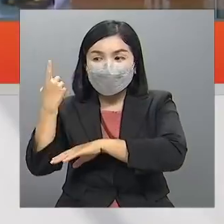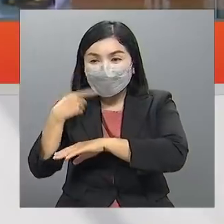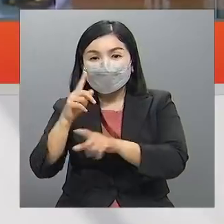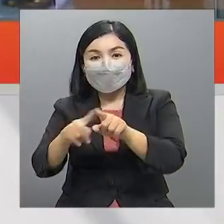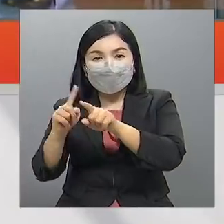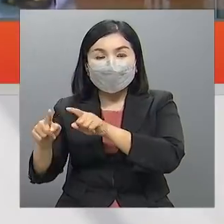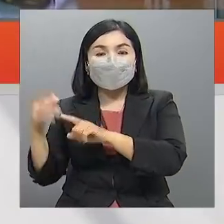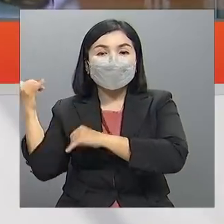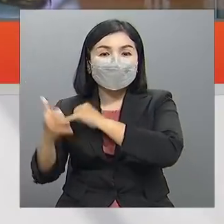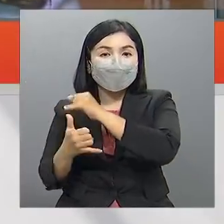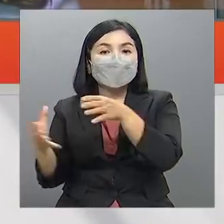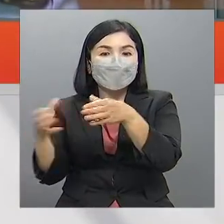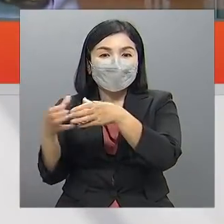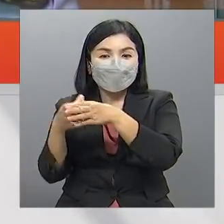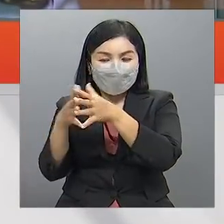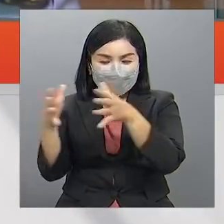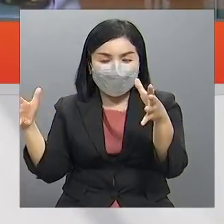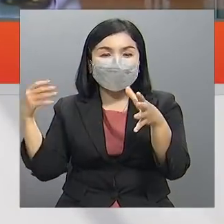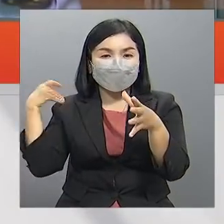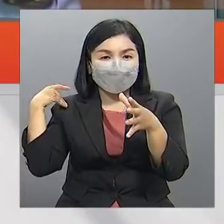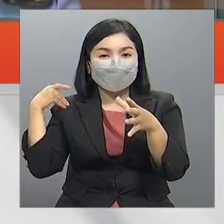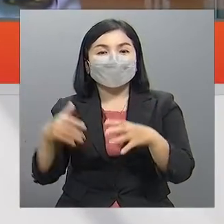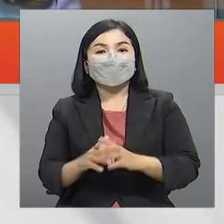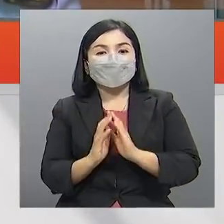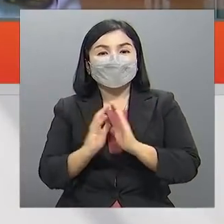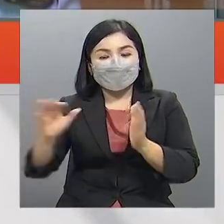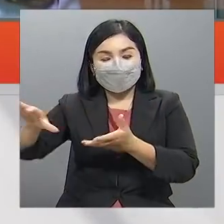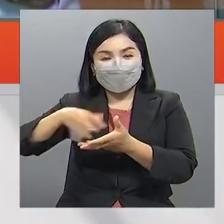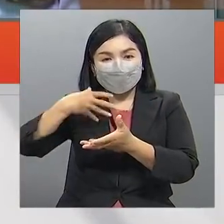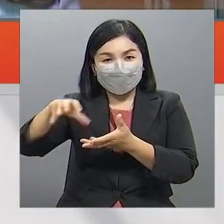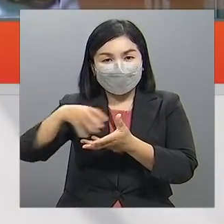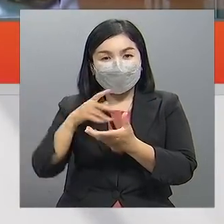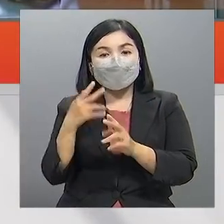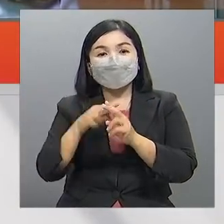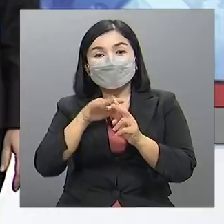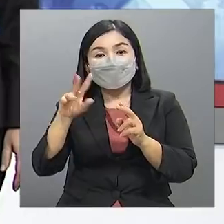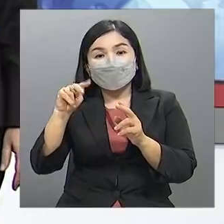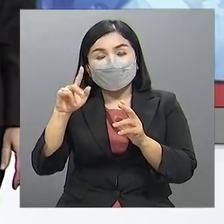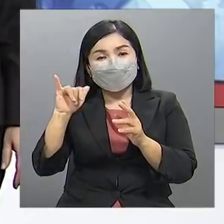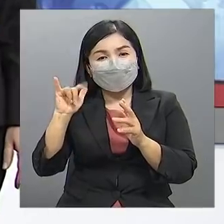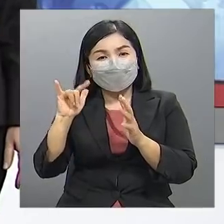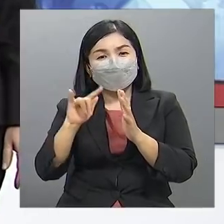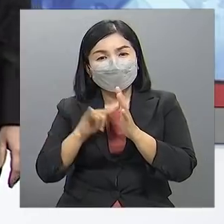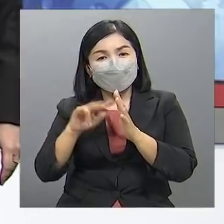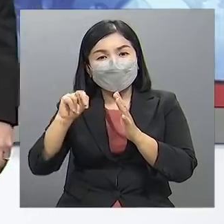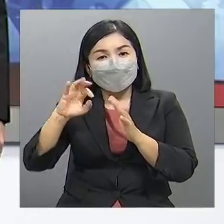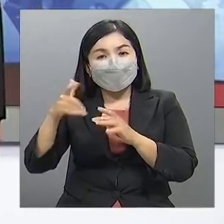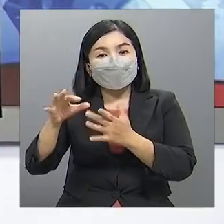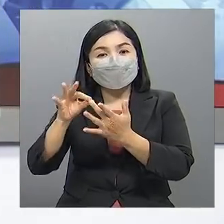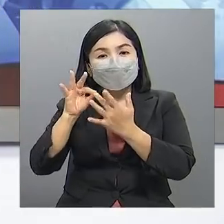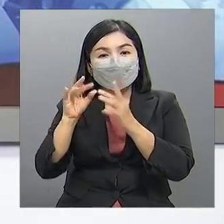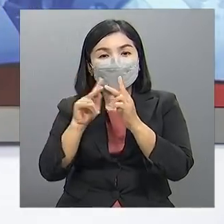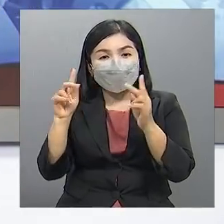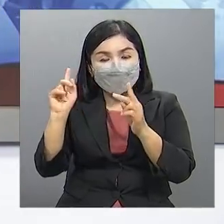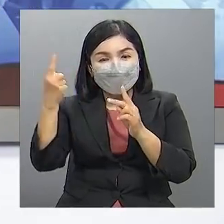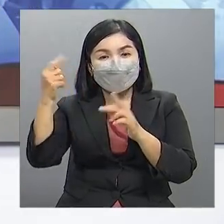ษฐกิจไทยในจำนวนไม่น้อยค่ะ ค่ะขอบคุณคุณยานีค่ะนอกจากประชุมใหญ่เลือกคณะผู้บริหารพรรคชุดใหม่ที่นำโดยบิ๊กน้อย